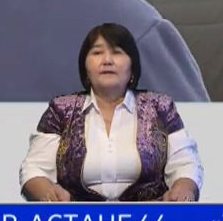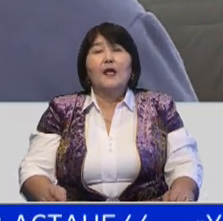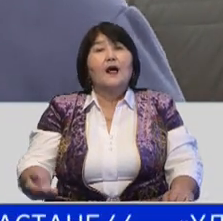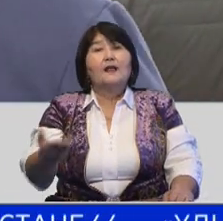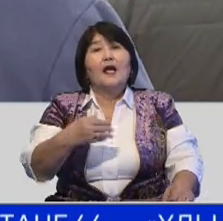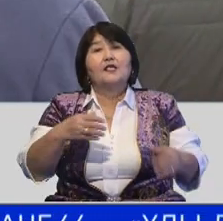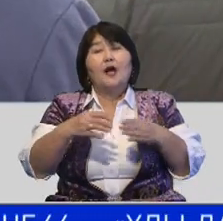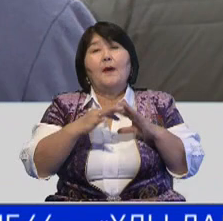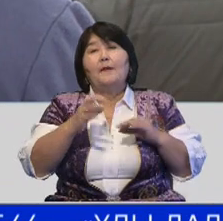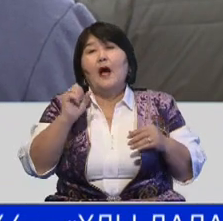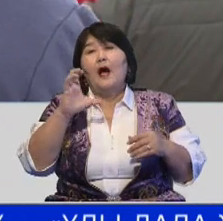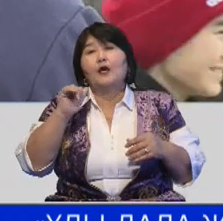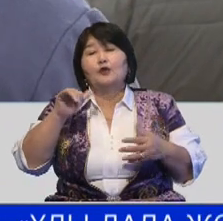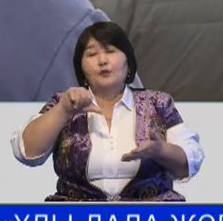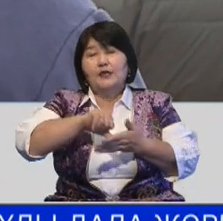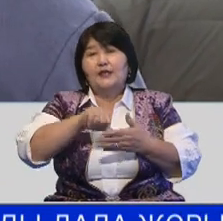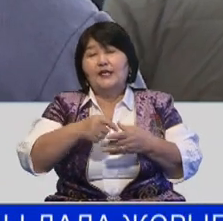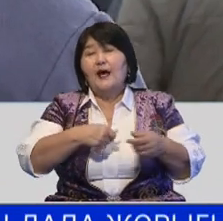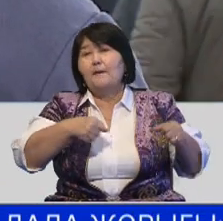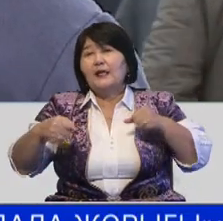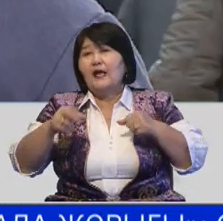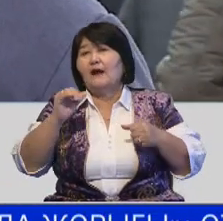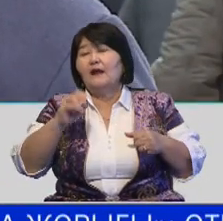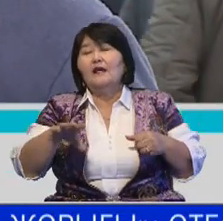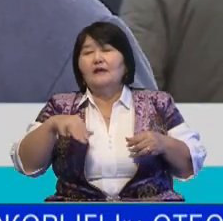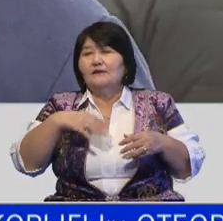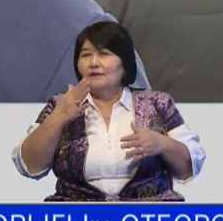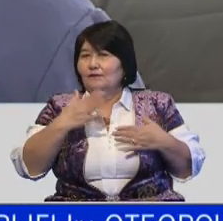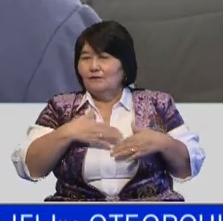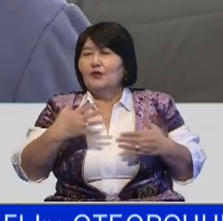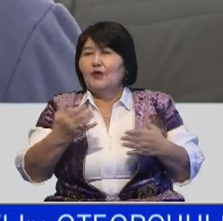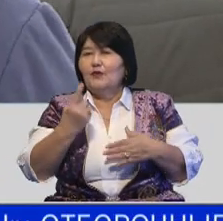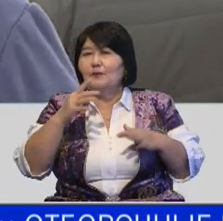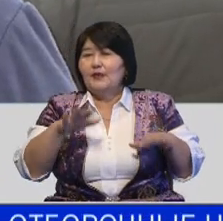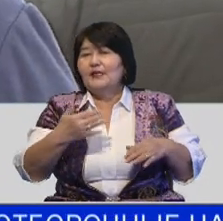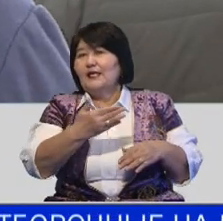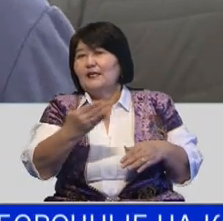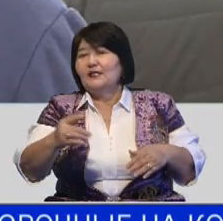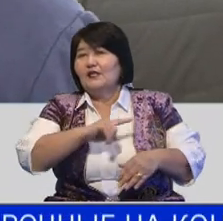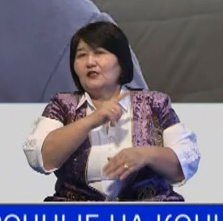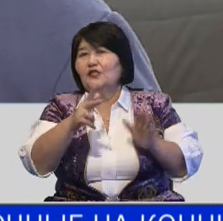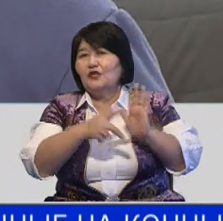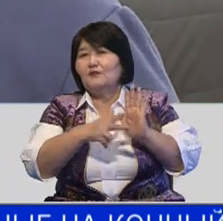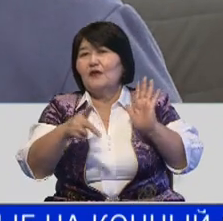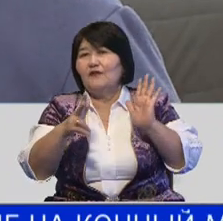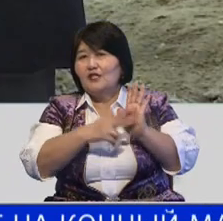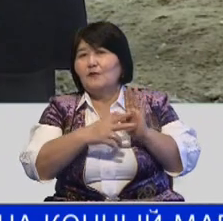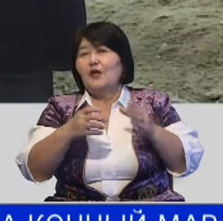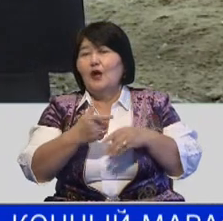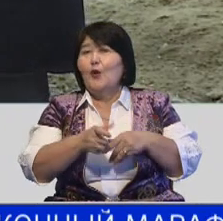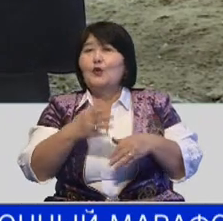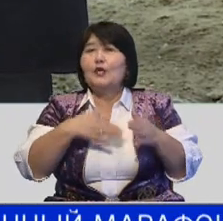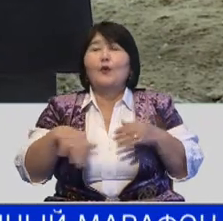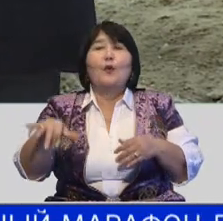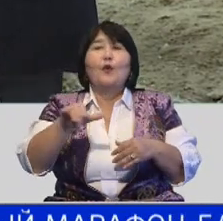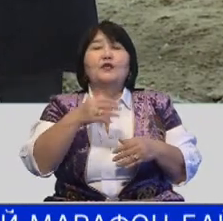Наша команда из аула Ахсо приняла участие в перетягивании каната. Слава Всевышнему, завоевали первое место среди 7-8 команд. Очень этому рады.